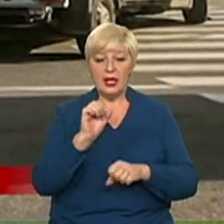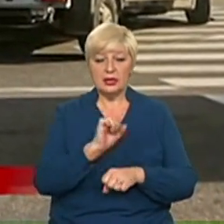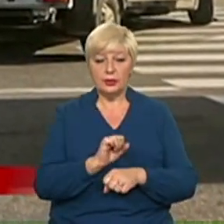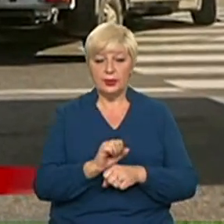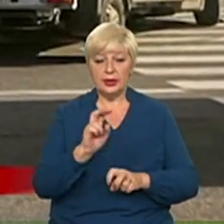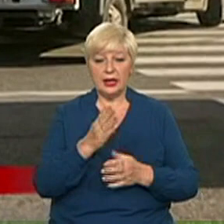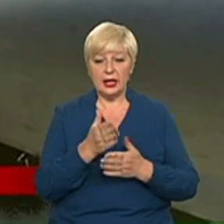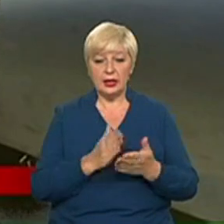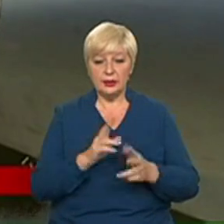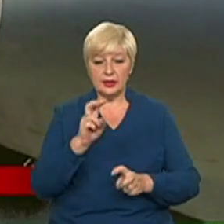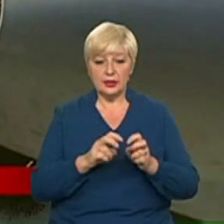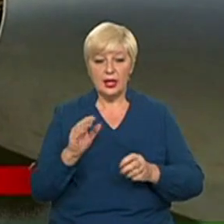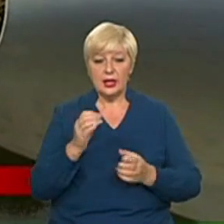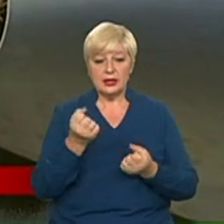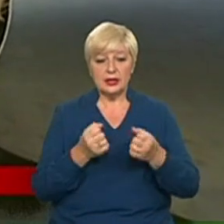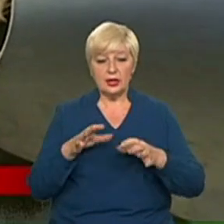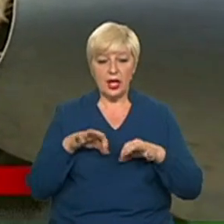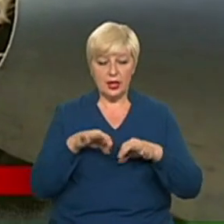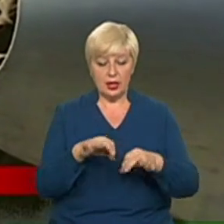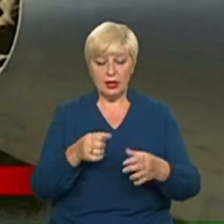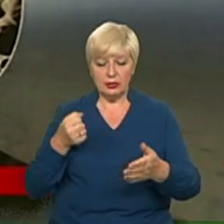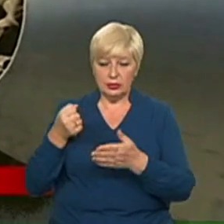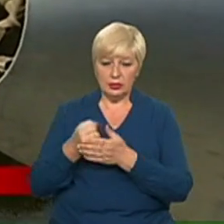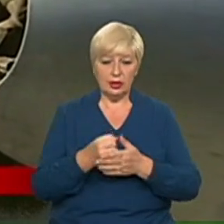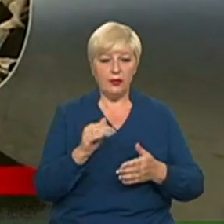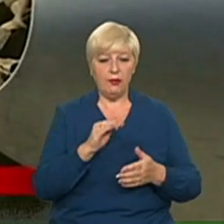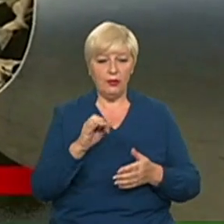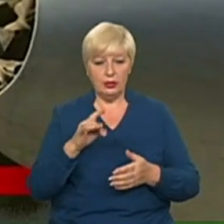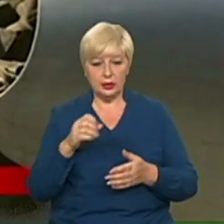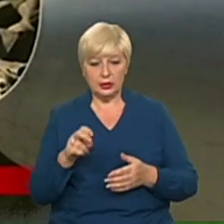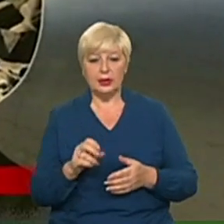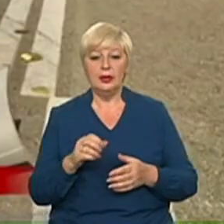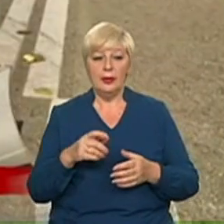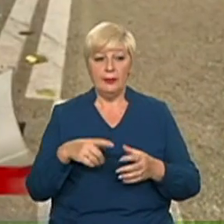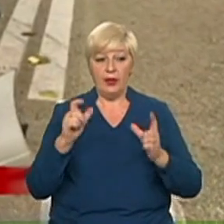«Хлібзавод» «Сітроен» став повертати наліво та вдарив «Форда», що їхав прямо.